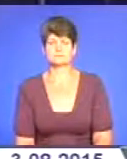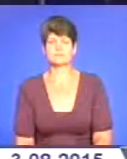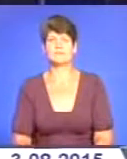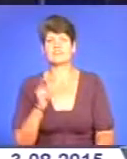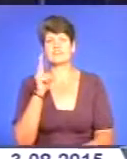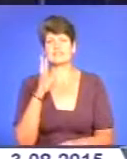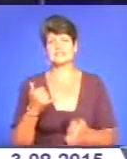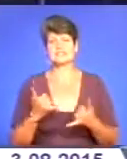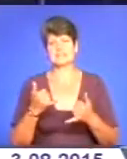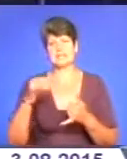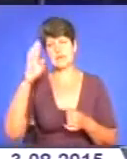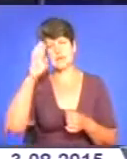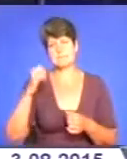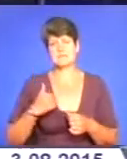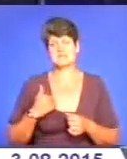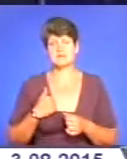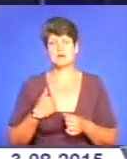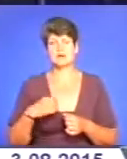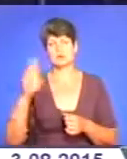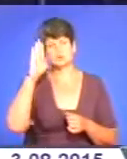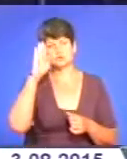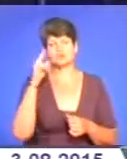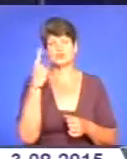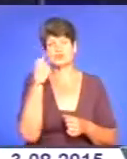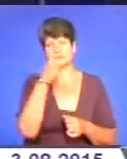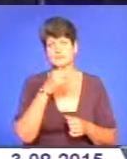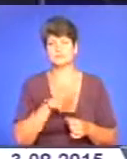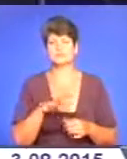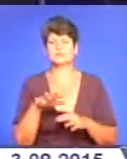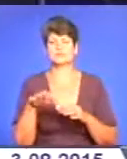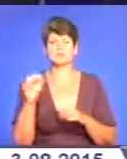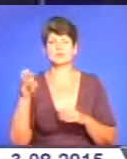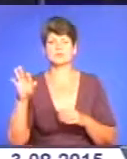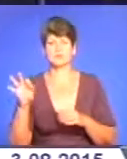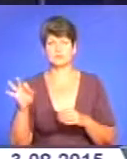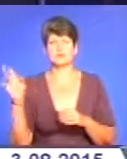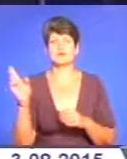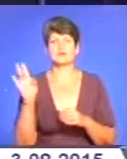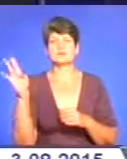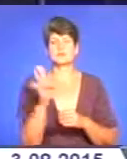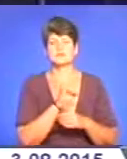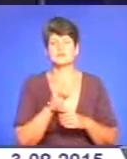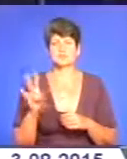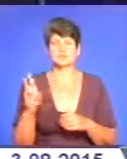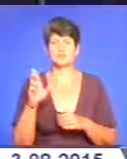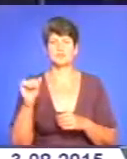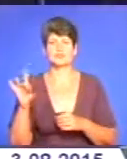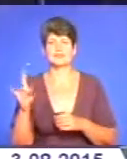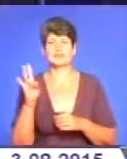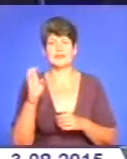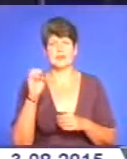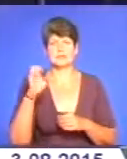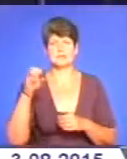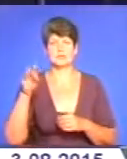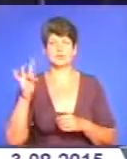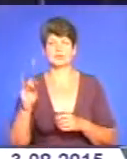Квартира для бійця, чоловіку, що рік провів у зоні антитерористичної операції. Архієпископ Тернопільський, Кременецький і Бучацький Нестор сьогодні